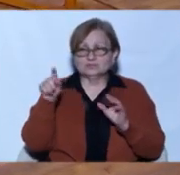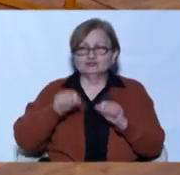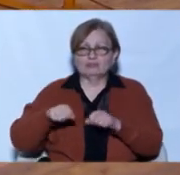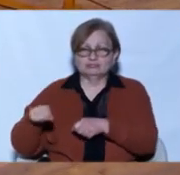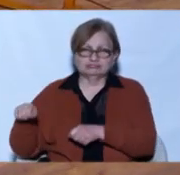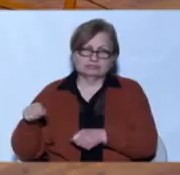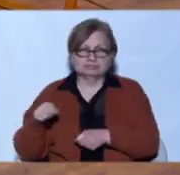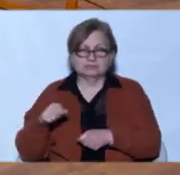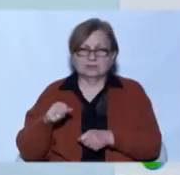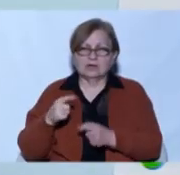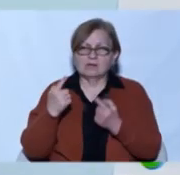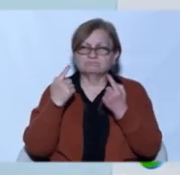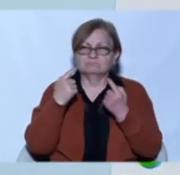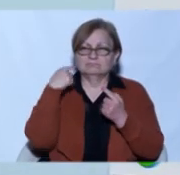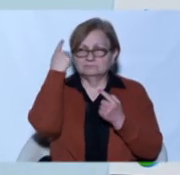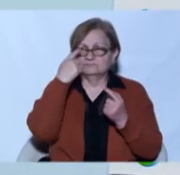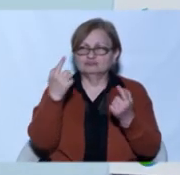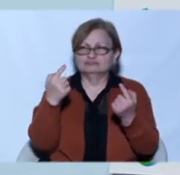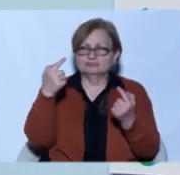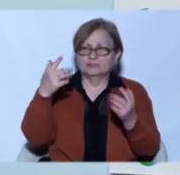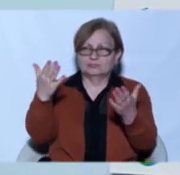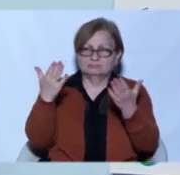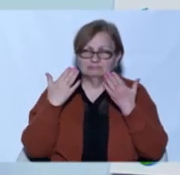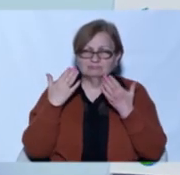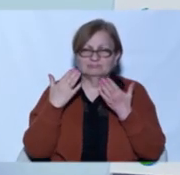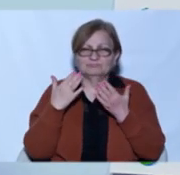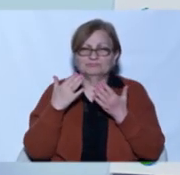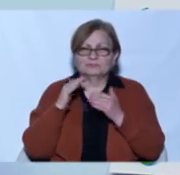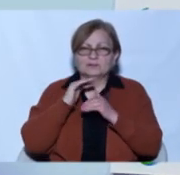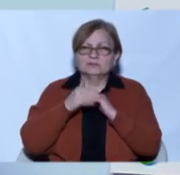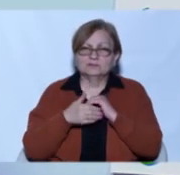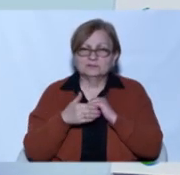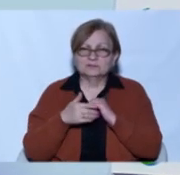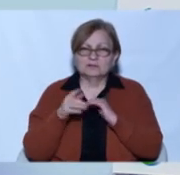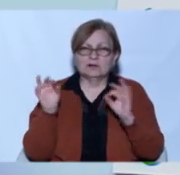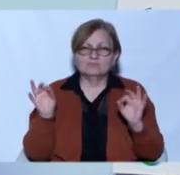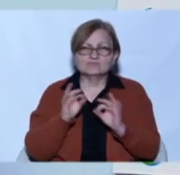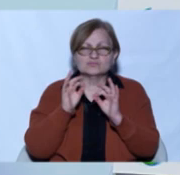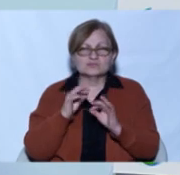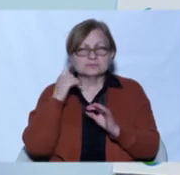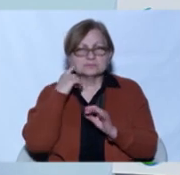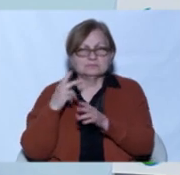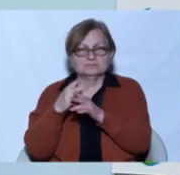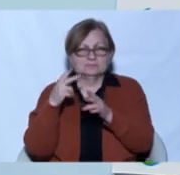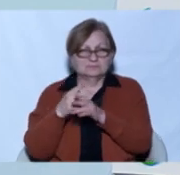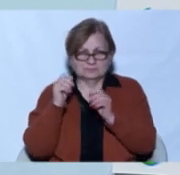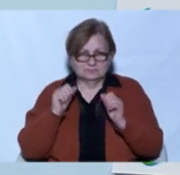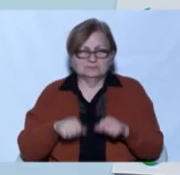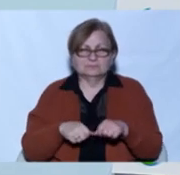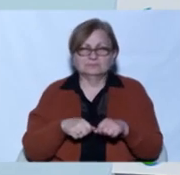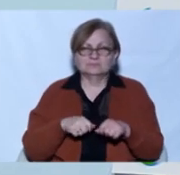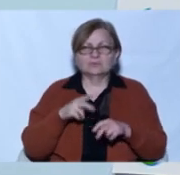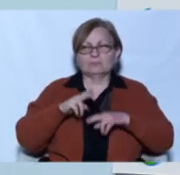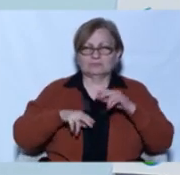ან მსხვილი კადრით, ახლო კადრით აჩვენოს რაღაც, აი დაფაროს მუსიკით და ამით შექმნას განწყობა.